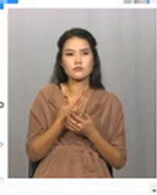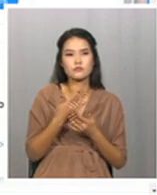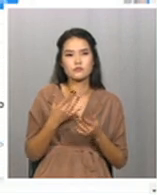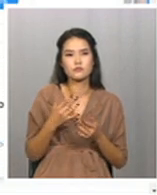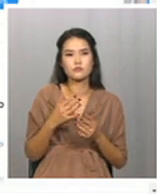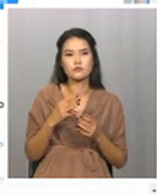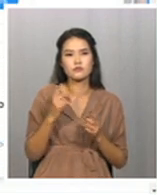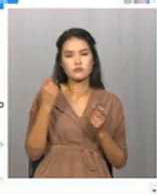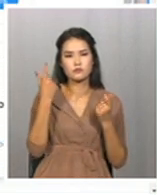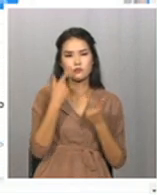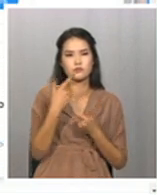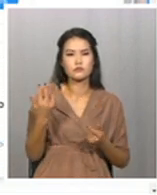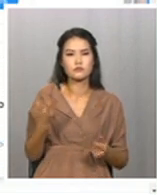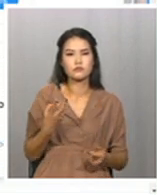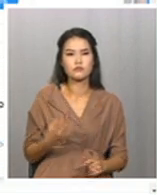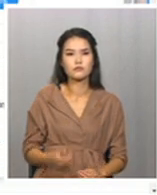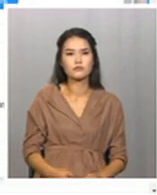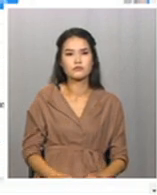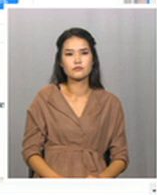екендігін білуіміз қажет.